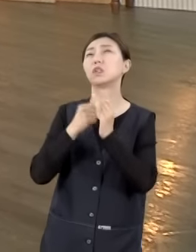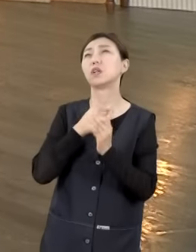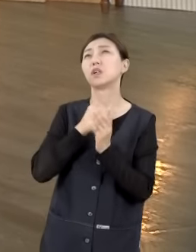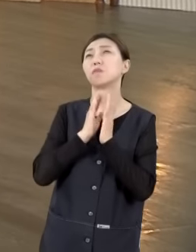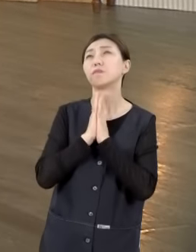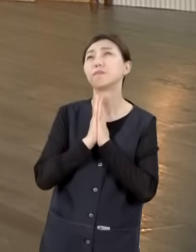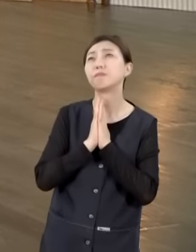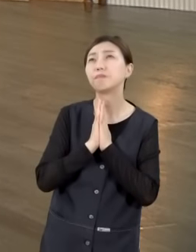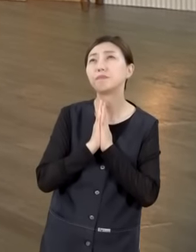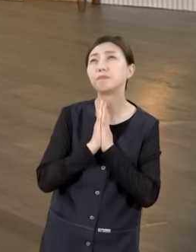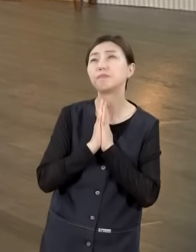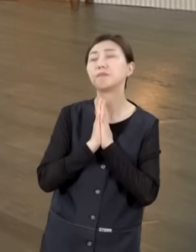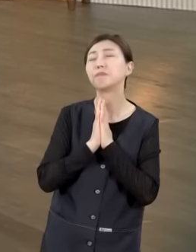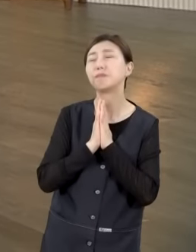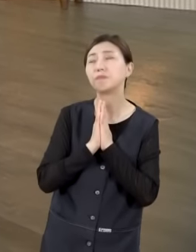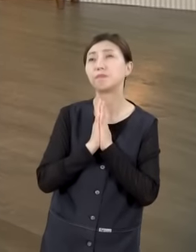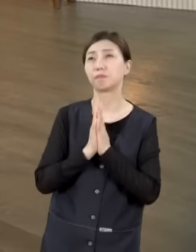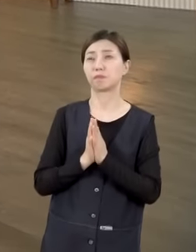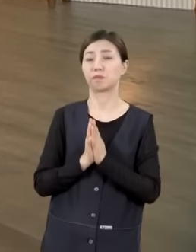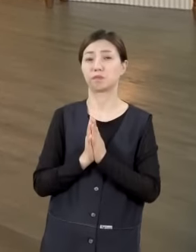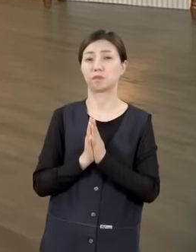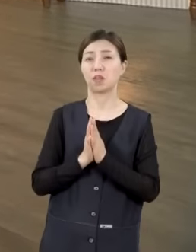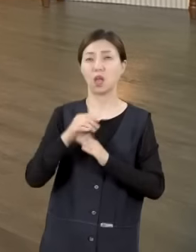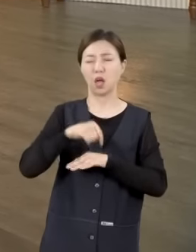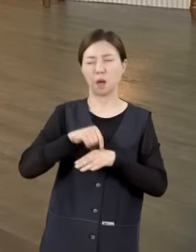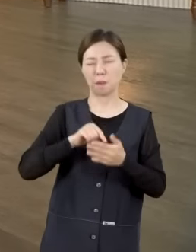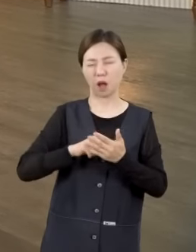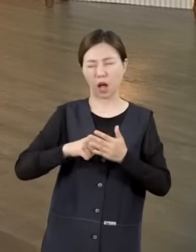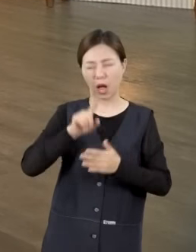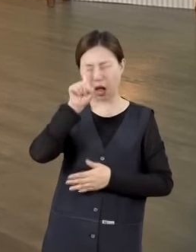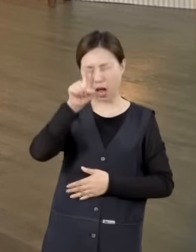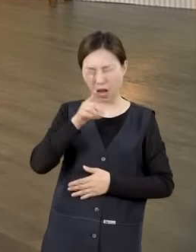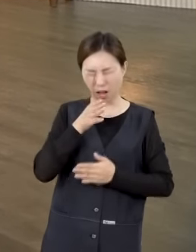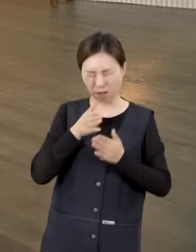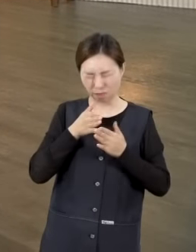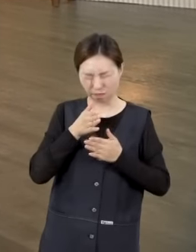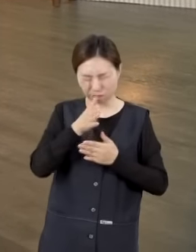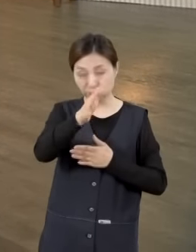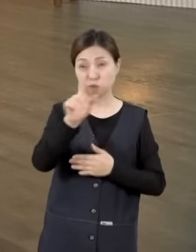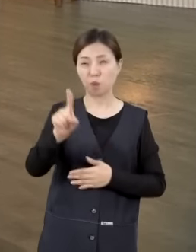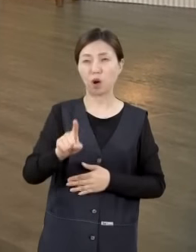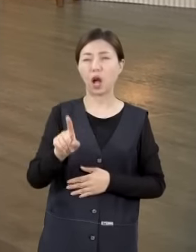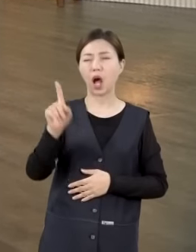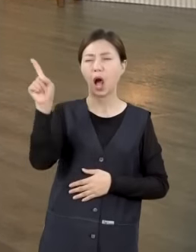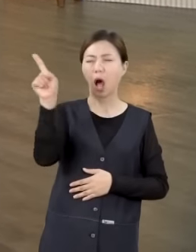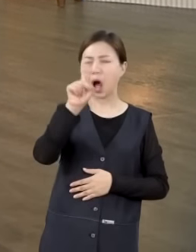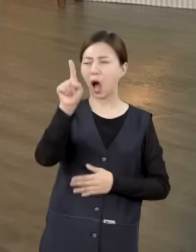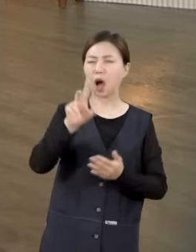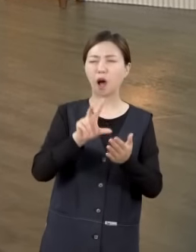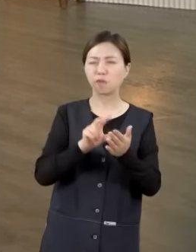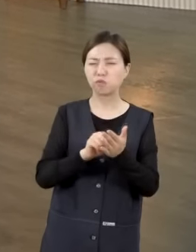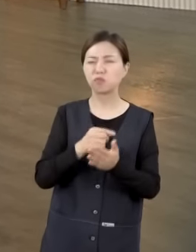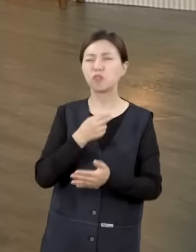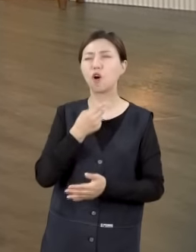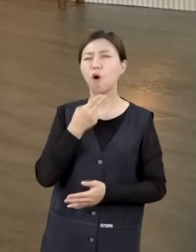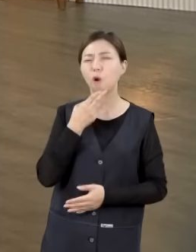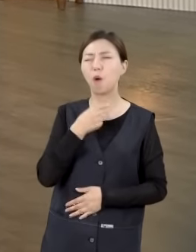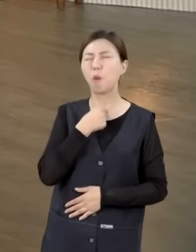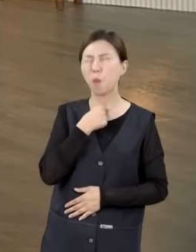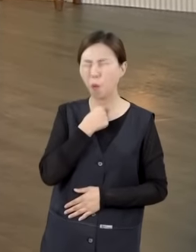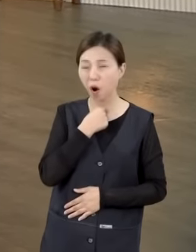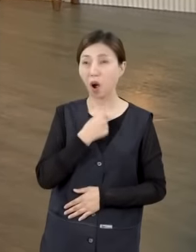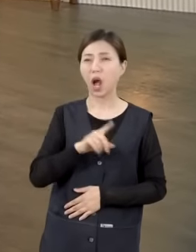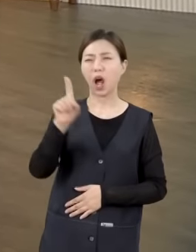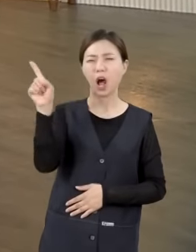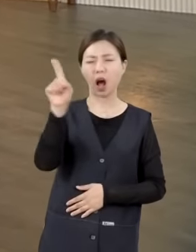정성스럽고 간절하게 그냥 부처님을 바라보면서 부처님 아무 일도 없게 해주세요 부처님